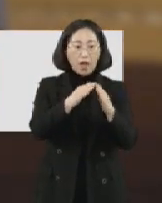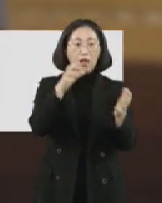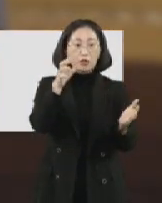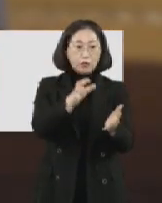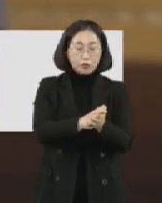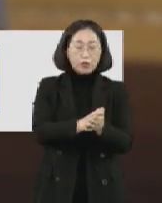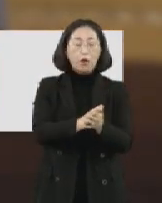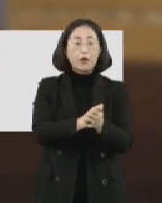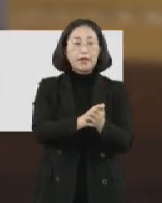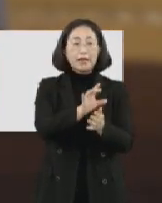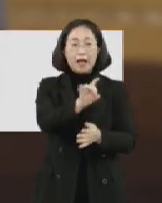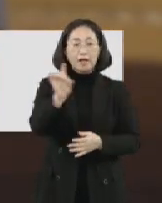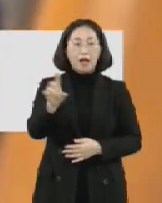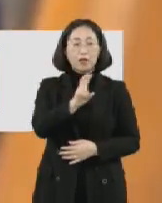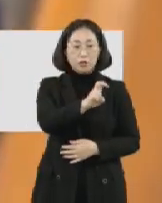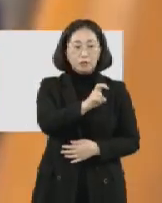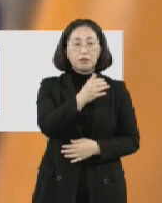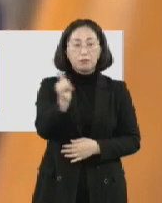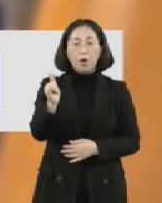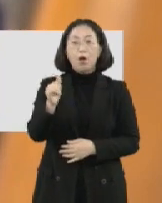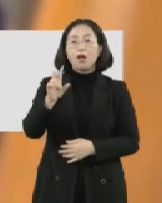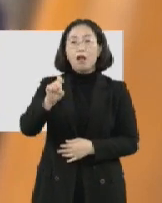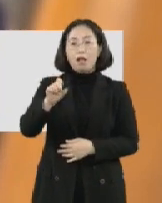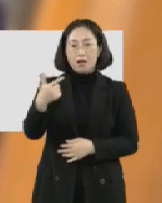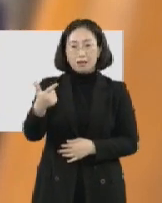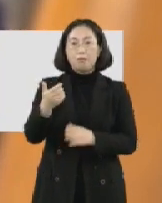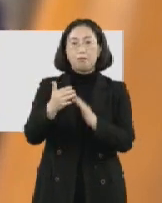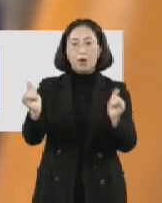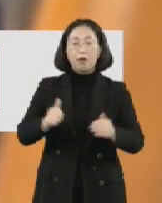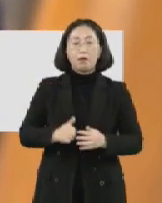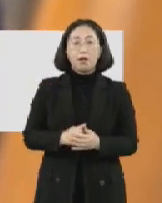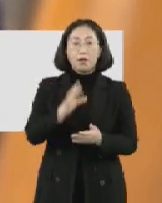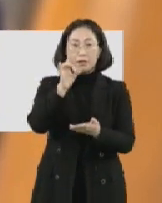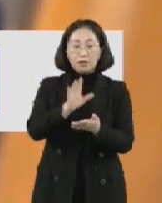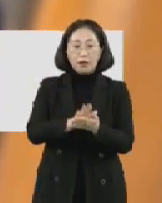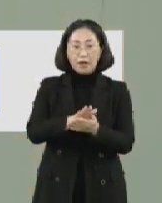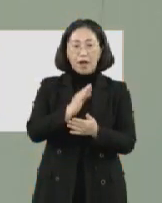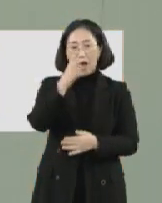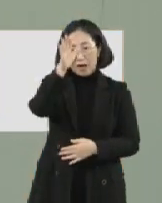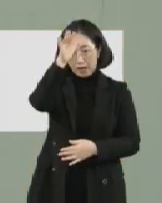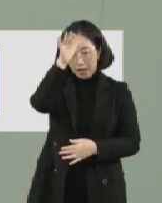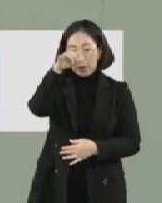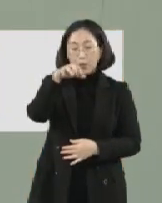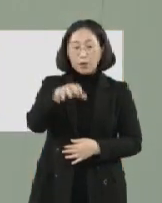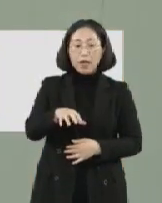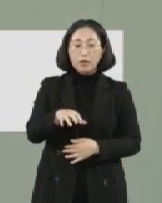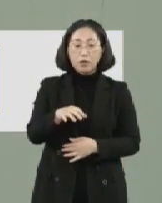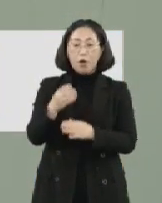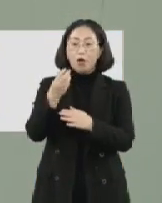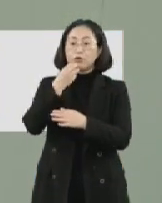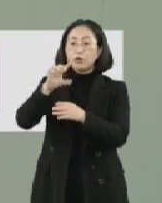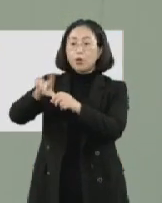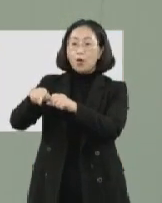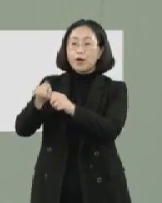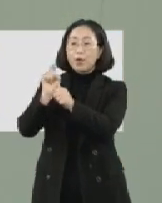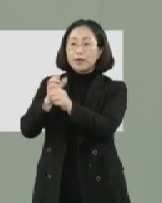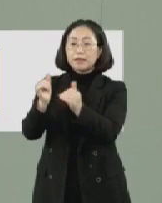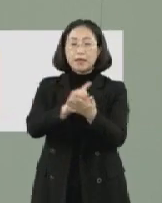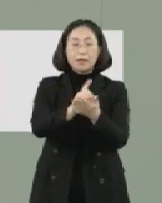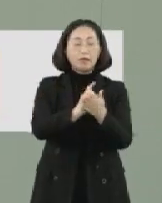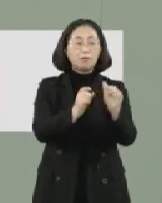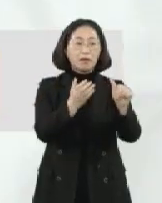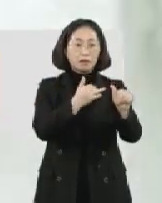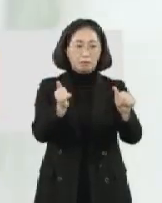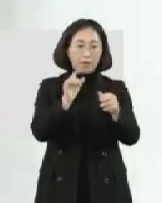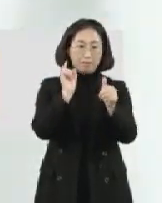누적 확진자는 각각 20명과 16명이 됐습니다. 또 천안과 계룡 등에서 수도권 확진자의 접촉자 5명이